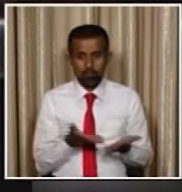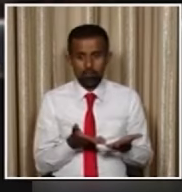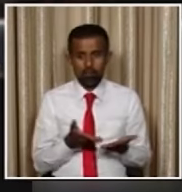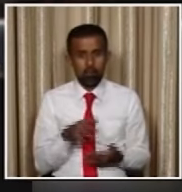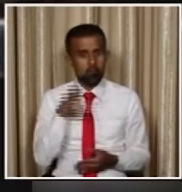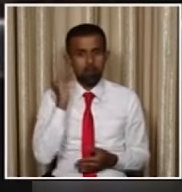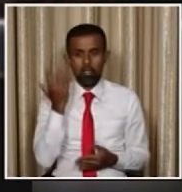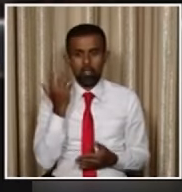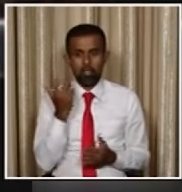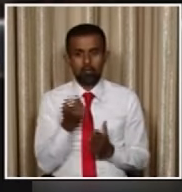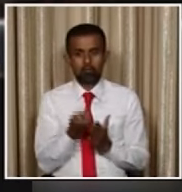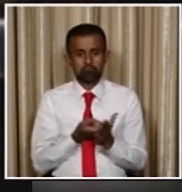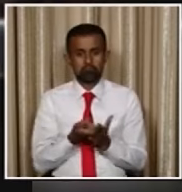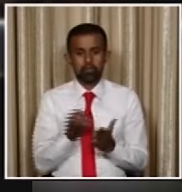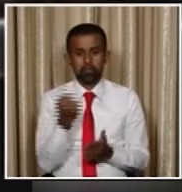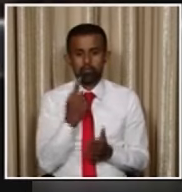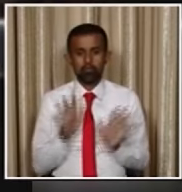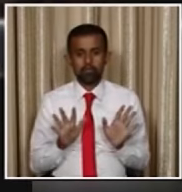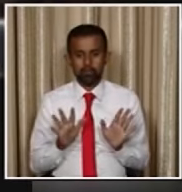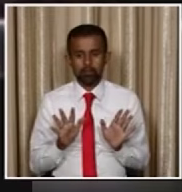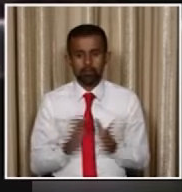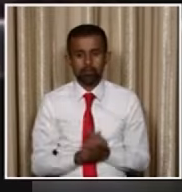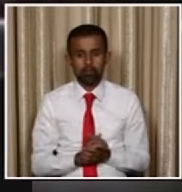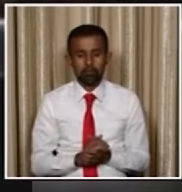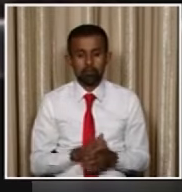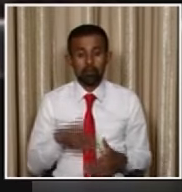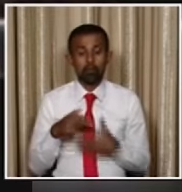නැහැ 1200යිදී. හැබැයි ඒකට